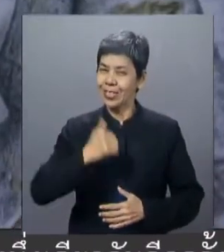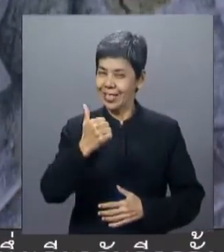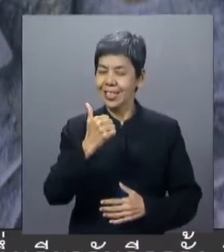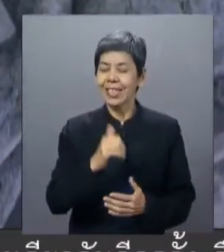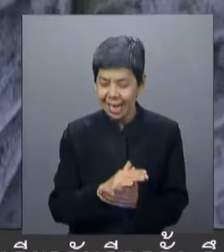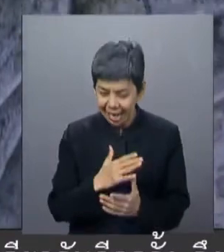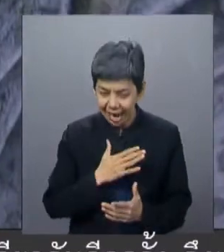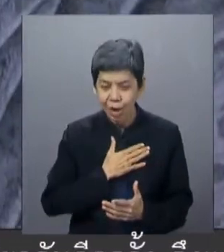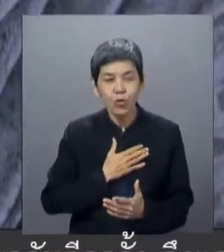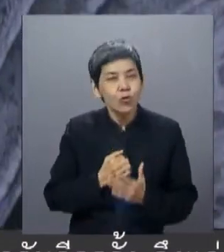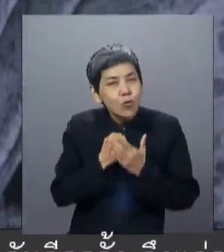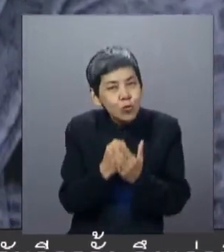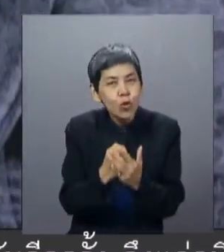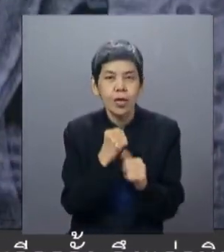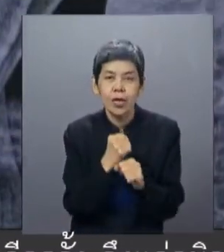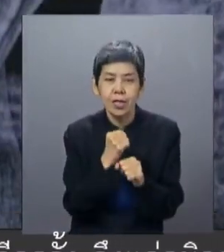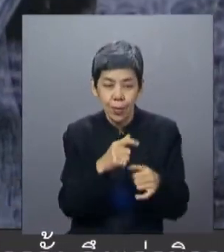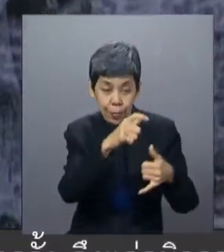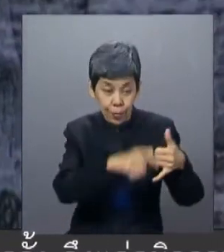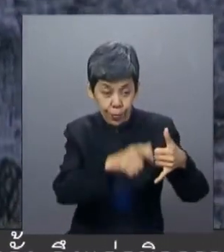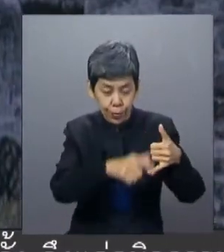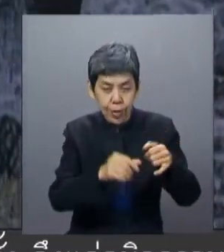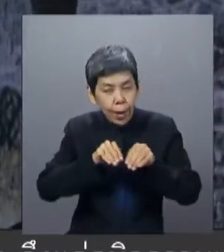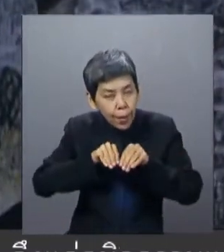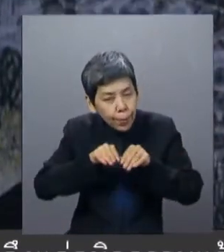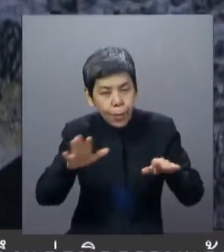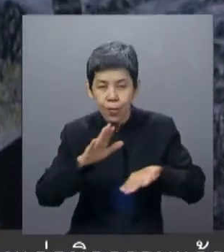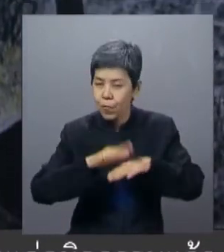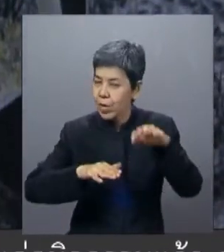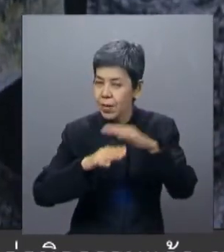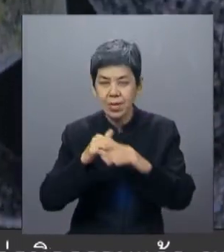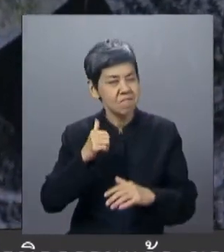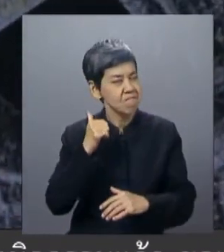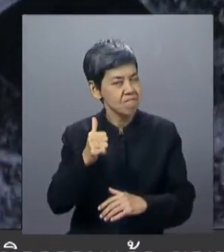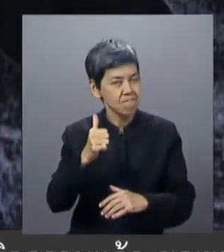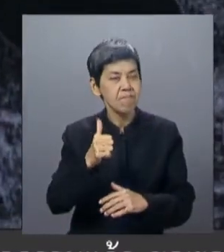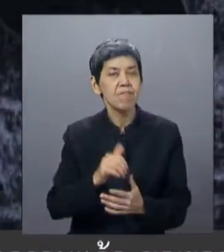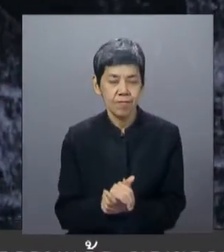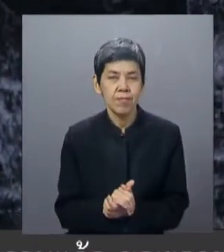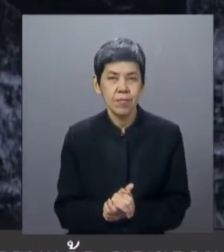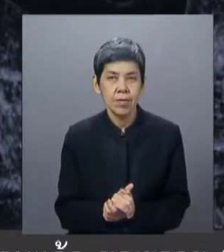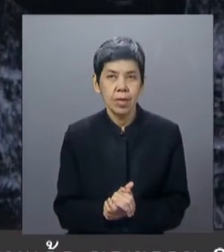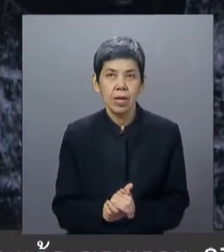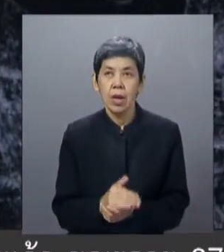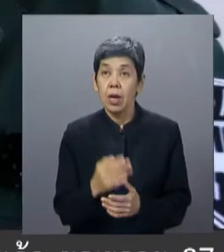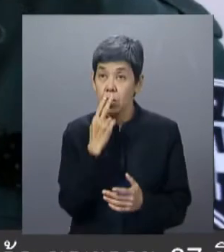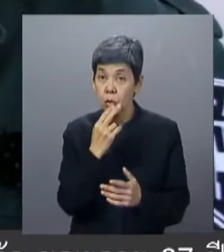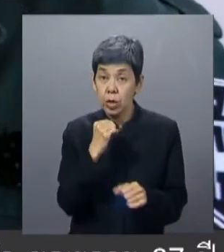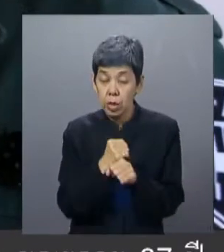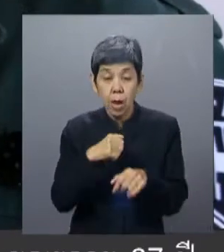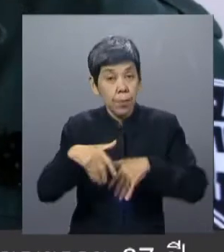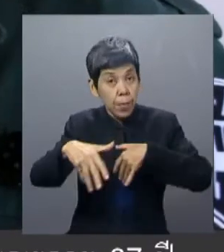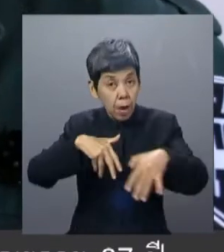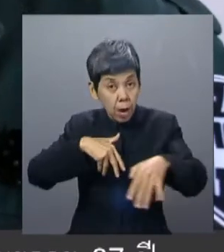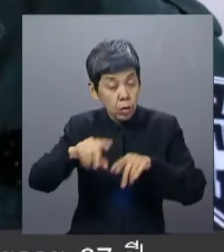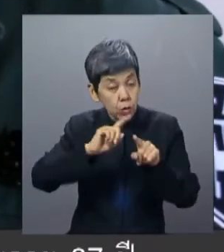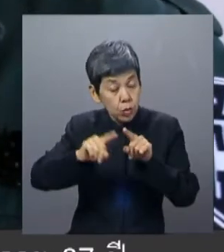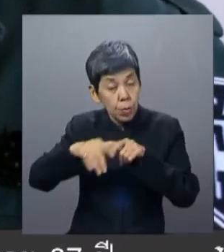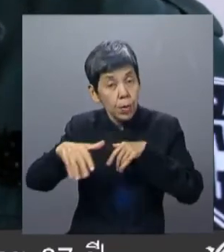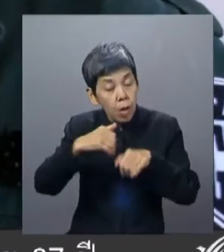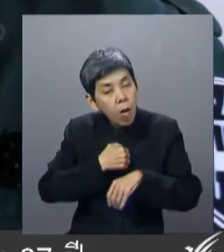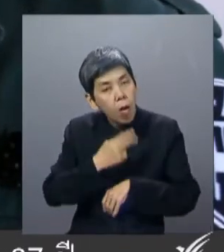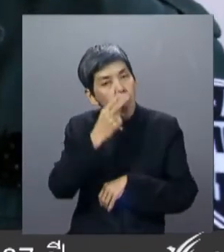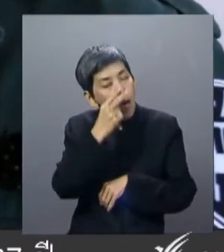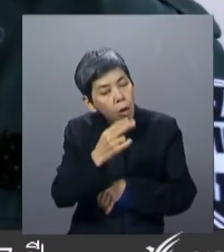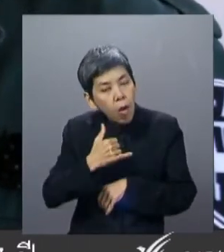เราก็จะได้ช่วยศิลปินในการเผยแพร่ผลงานอันทรงคุณค่าตรงนี้แล้วก็ในแง่ของประชาชนทั่วไปเนี่ยก็